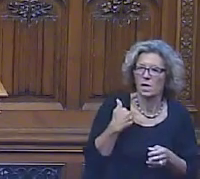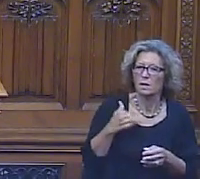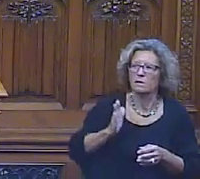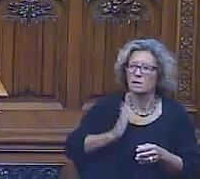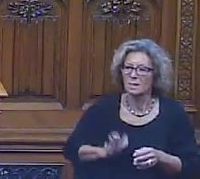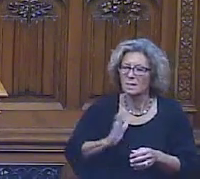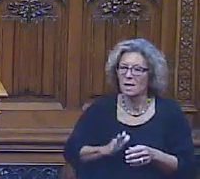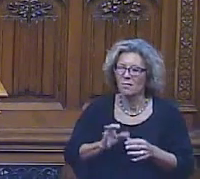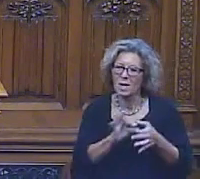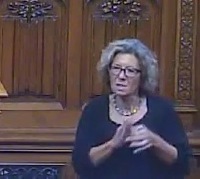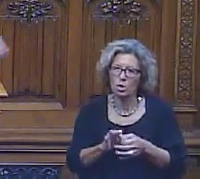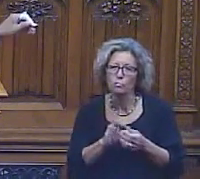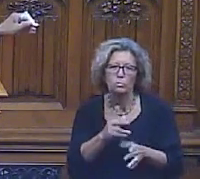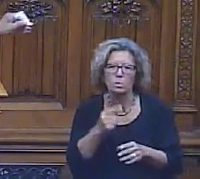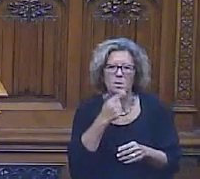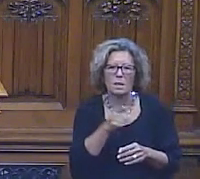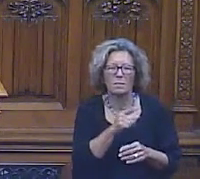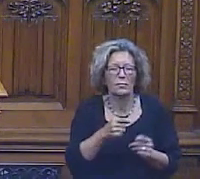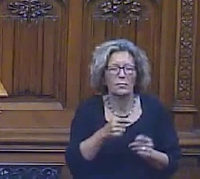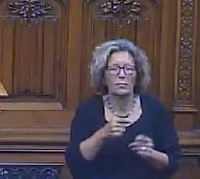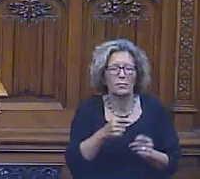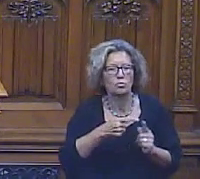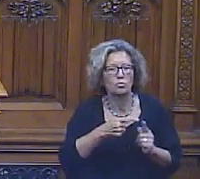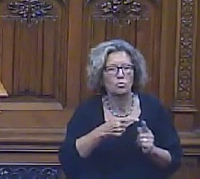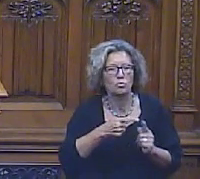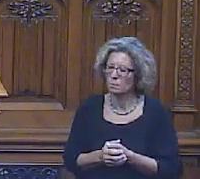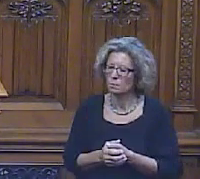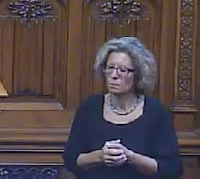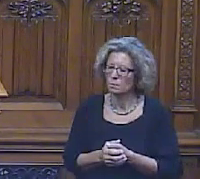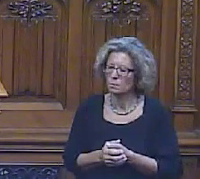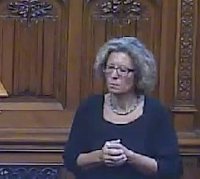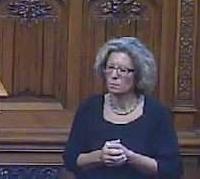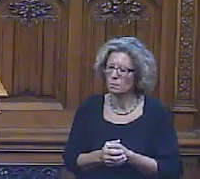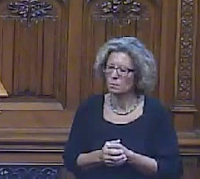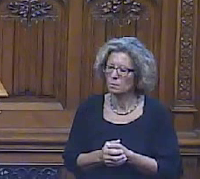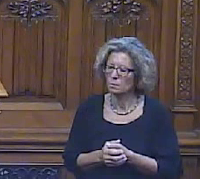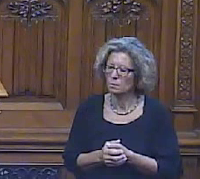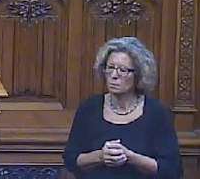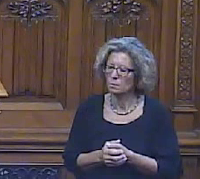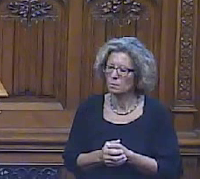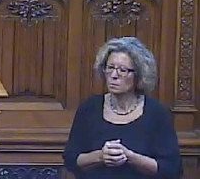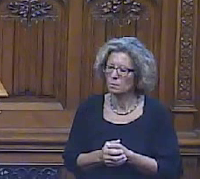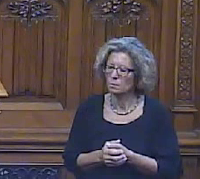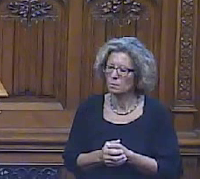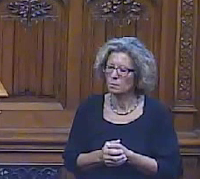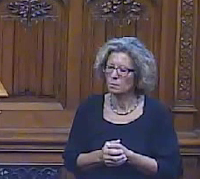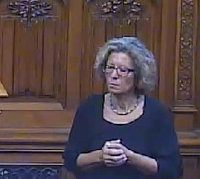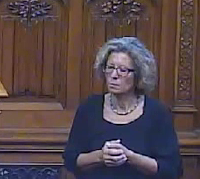Zivilgesellschaft und nicht einfach zu sagen, wir schicken die Rechnung weiter an den ohnehin geplagten Steuerzahler.